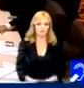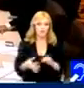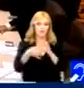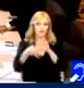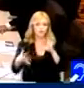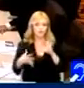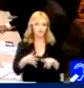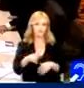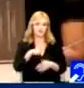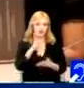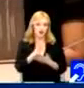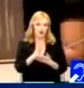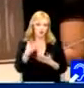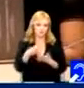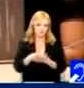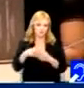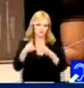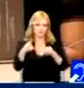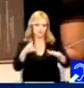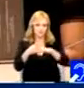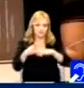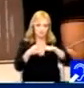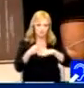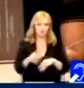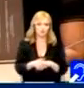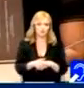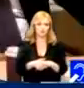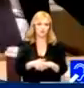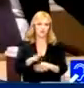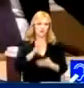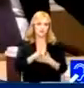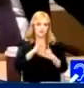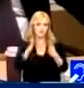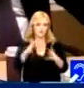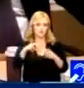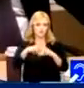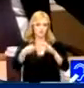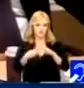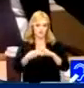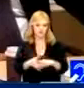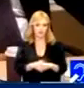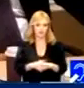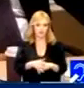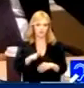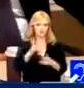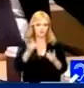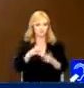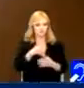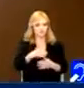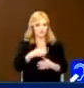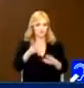Conflictele înghețate sau active de pe teritoriul celor patru state membre GUAM reprezintă cel mai mare pericol la securitatea regională